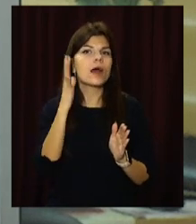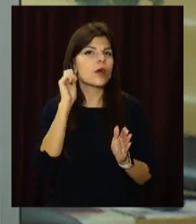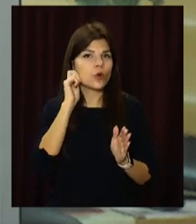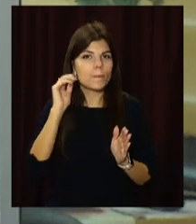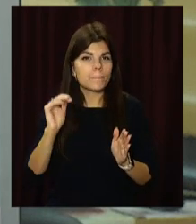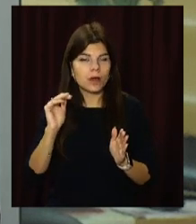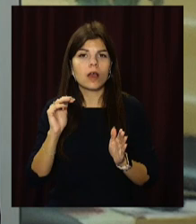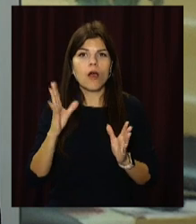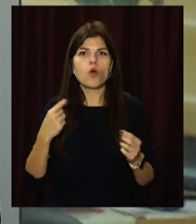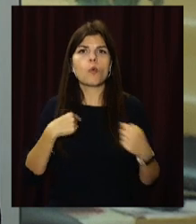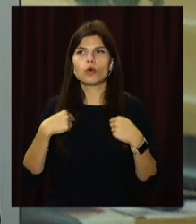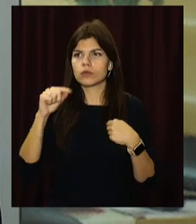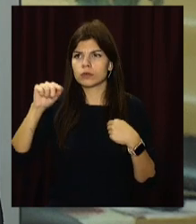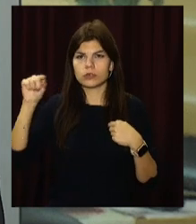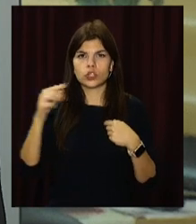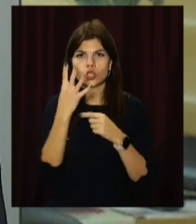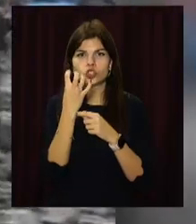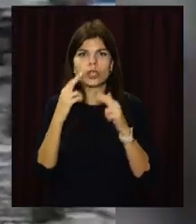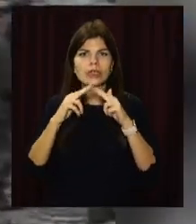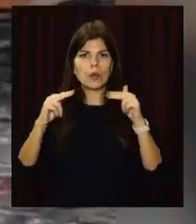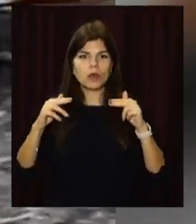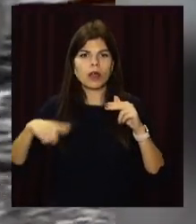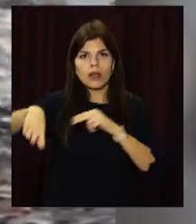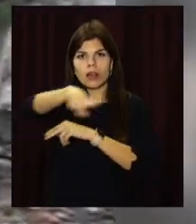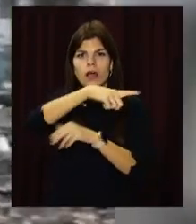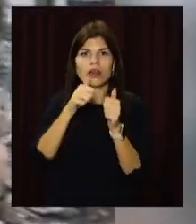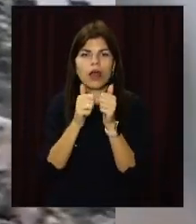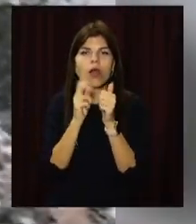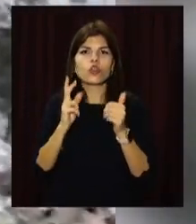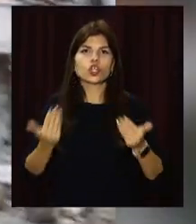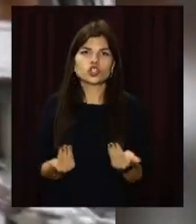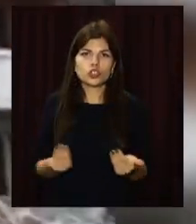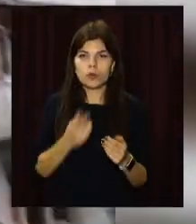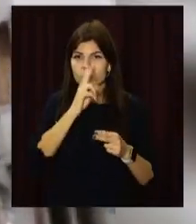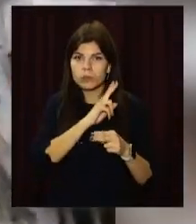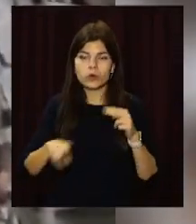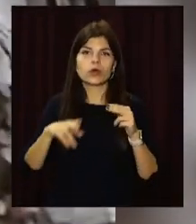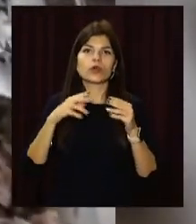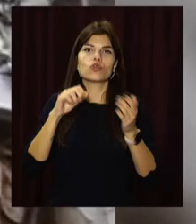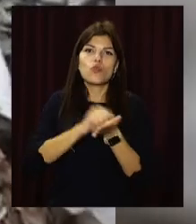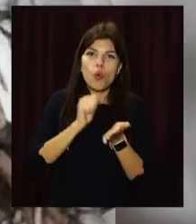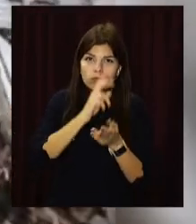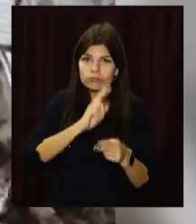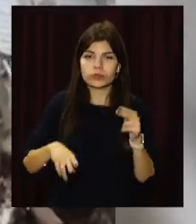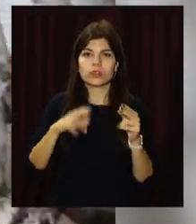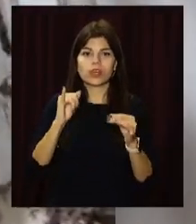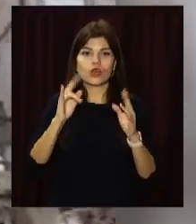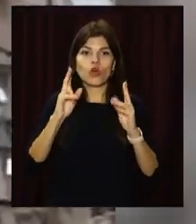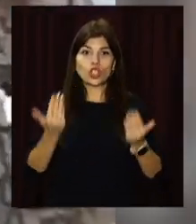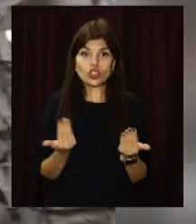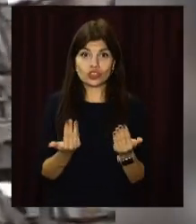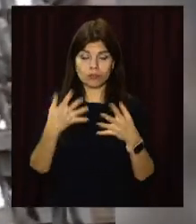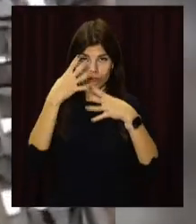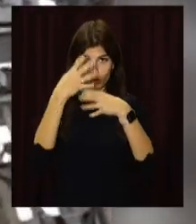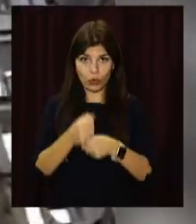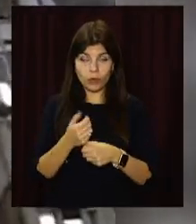Загалом постраждалими визнали 400 дніпрян, які втратили близьких, житло, майно, документи. На лаві підсудимих опинилися